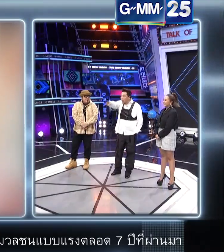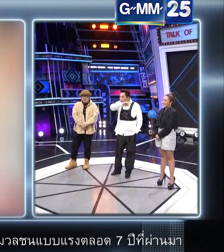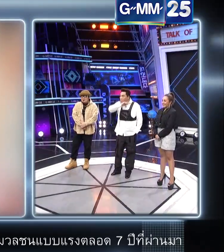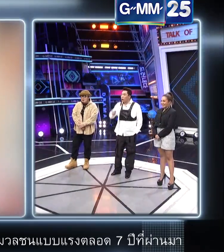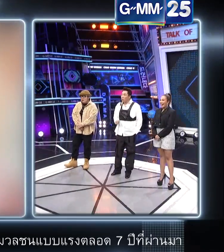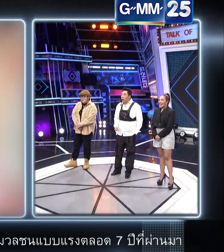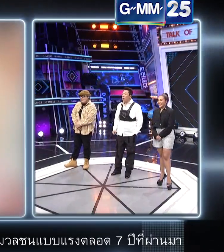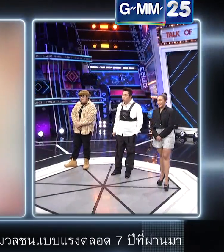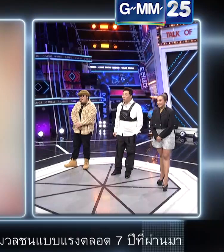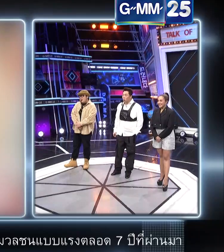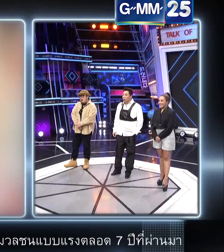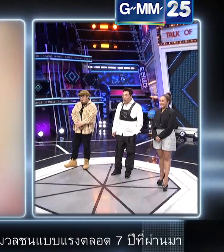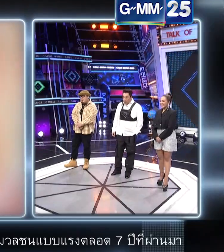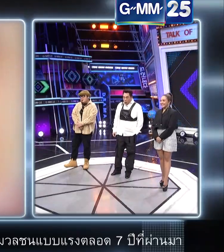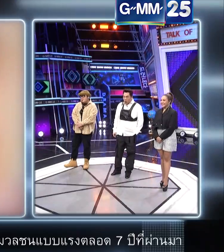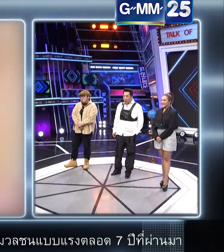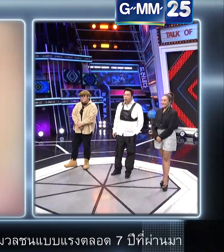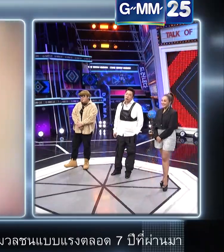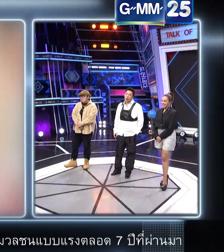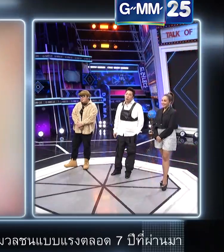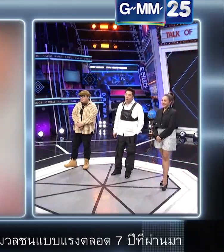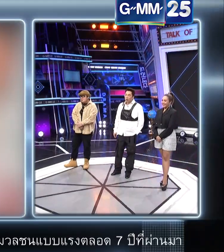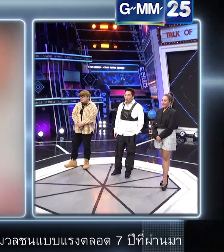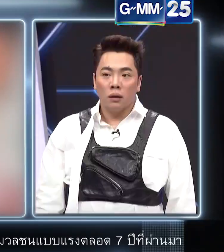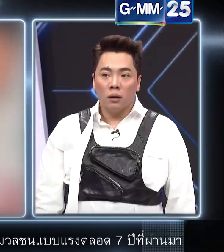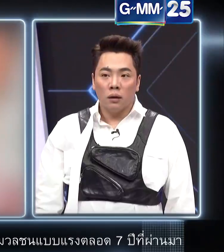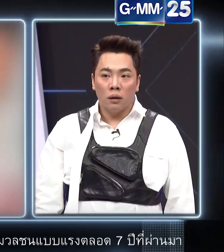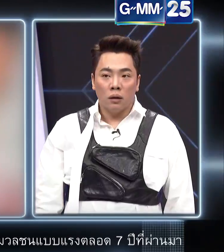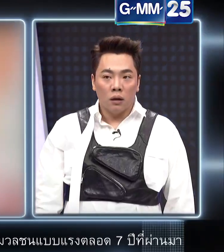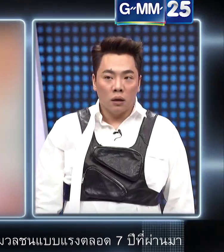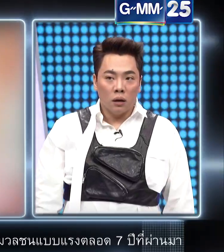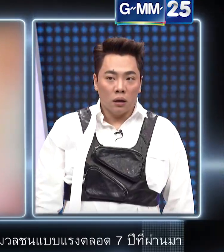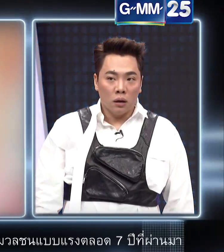เราไปฟังกันฟังช่วงบางตอนดูเราไปดูกันหน่อย